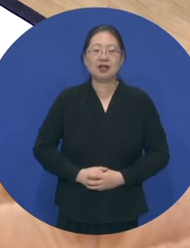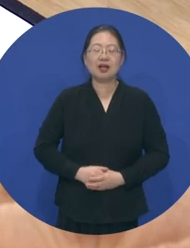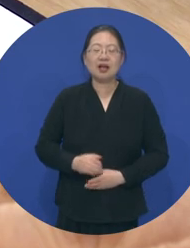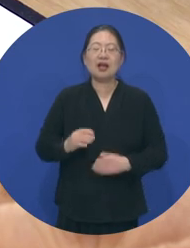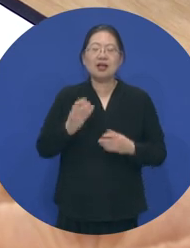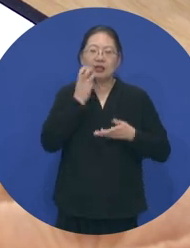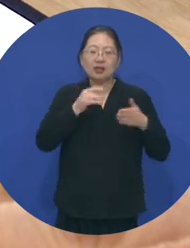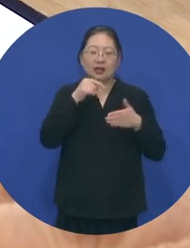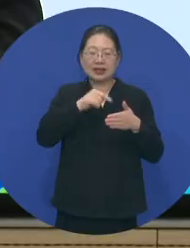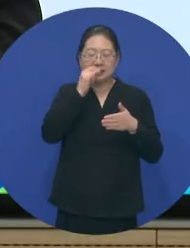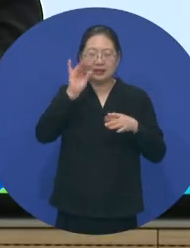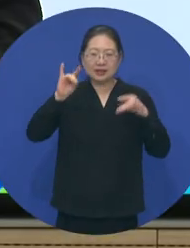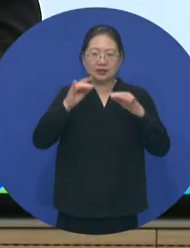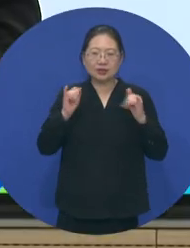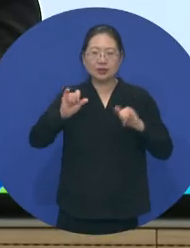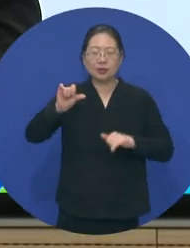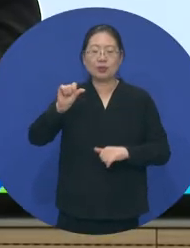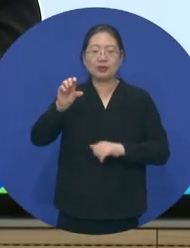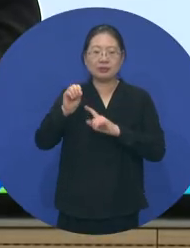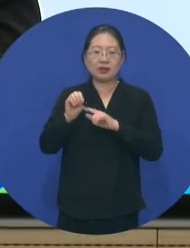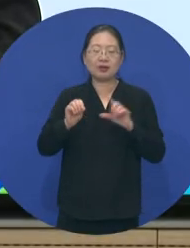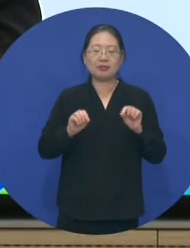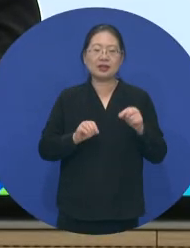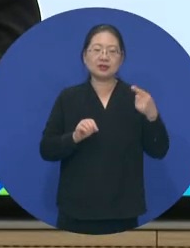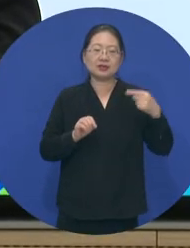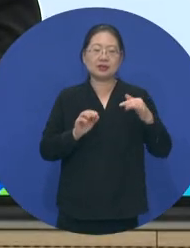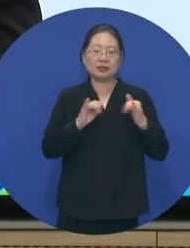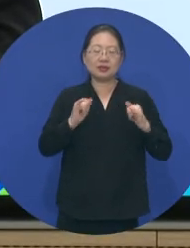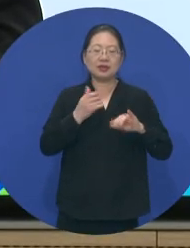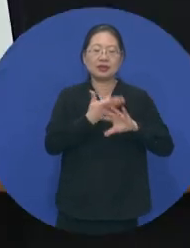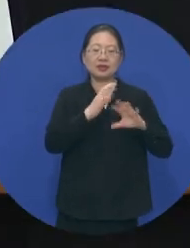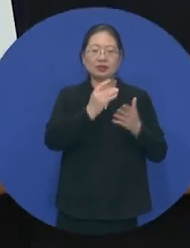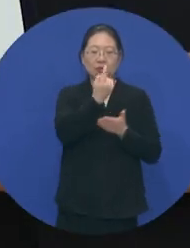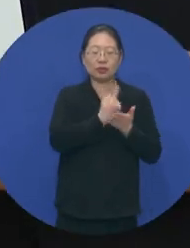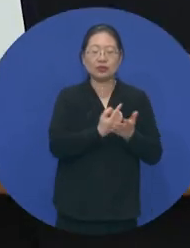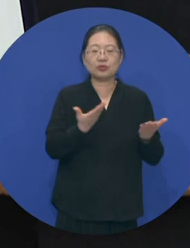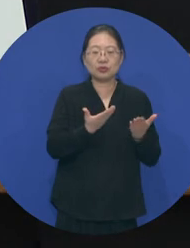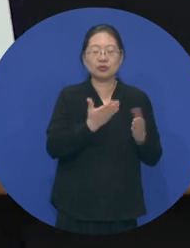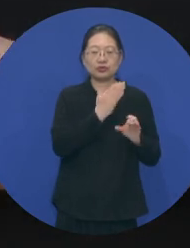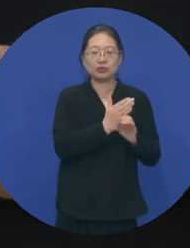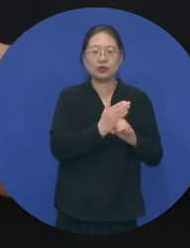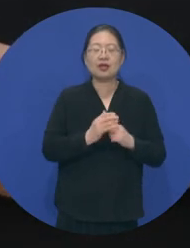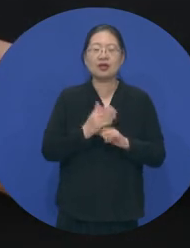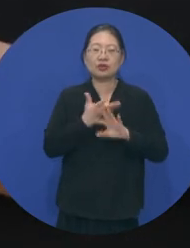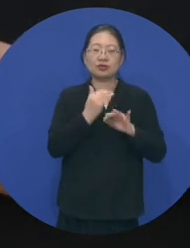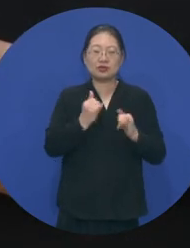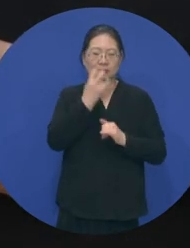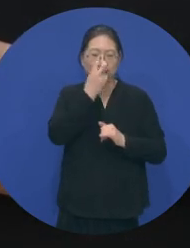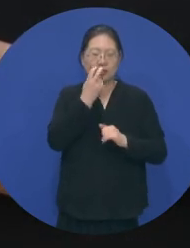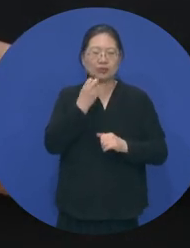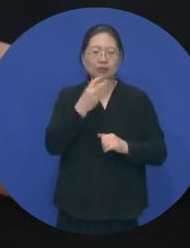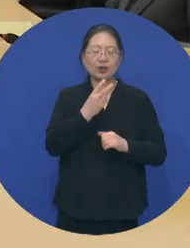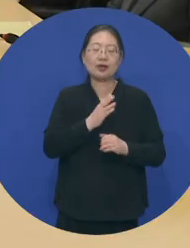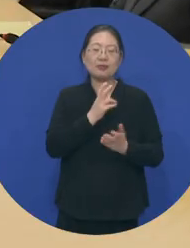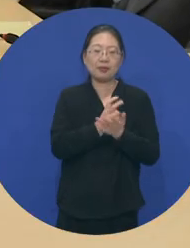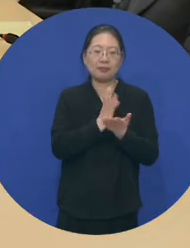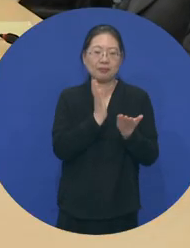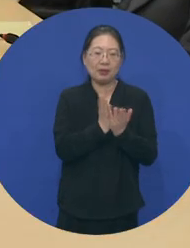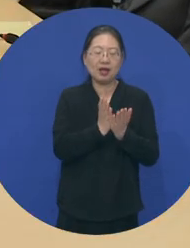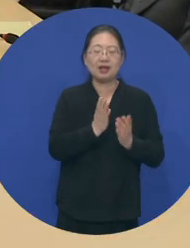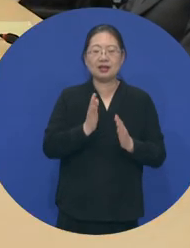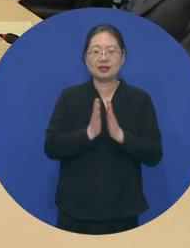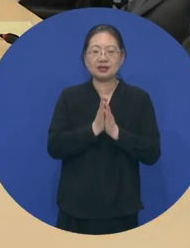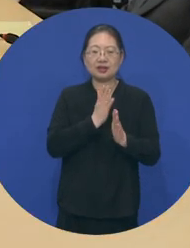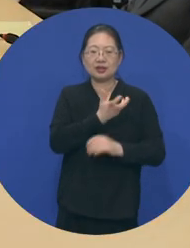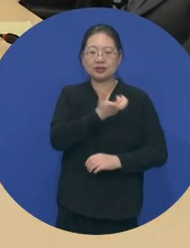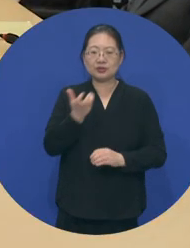중인 태국인은 약 5만 명, 이 중 1만 천여 명이 외국인 노동자입니다. 외국인 보호는 물론 합법적이고 질서 있는